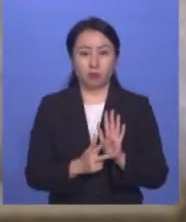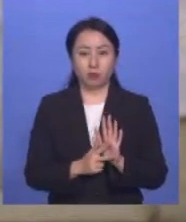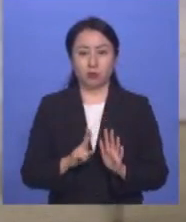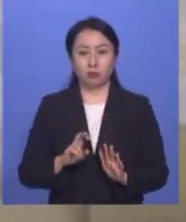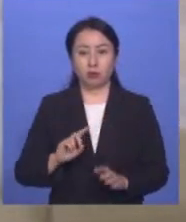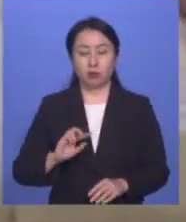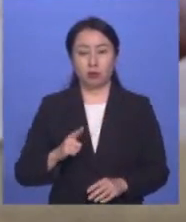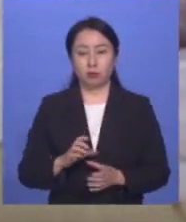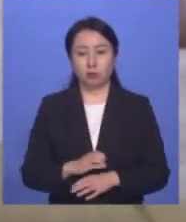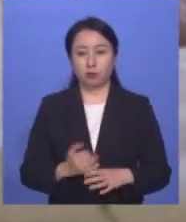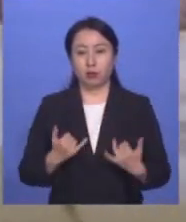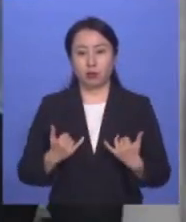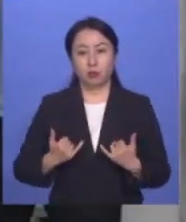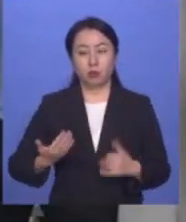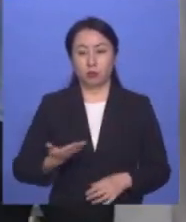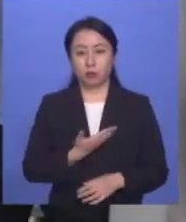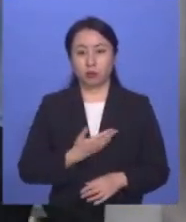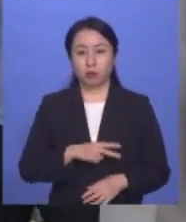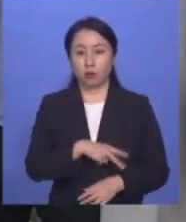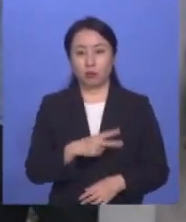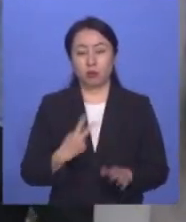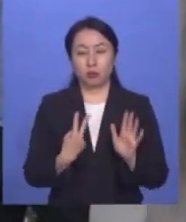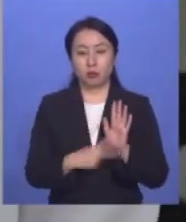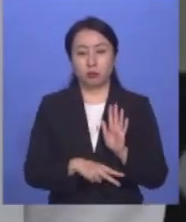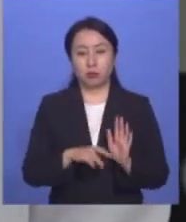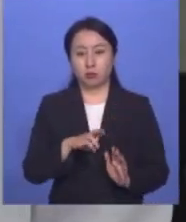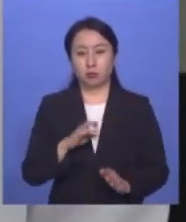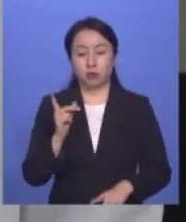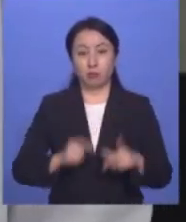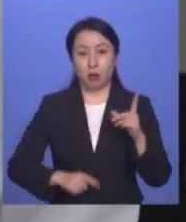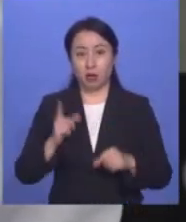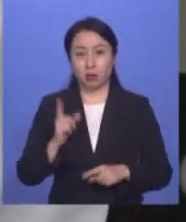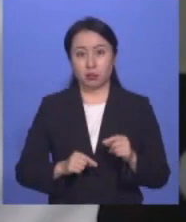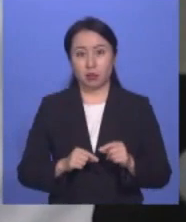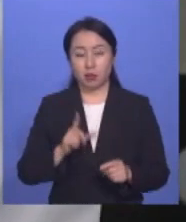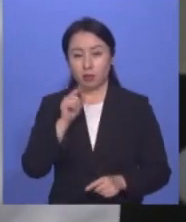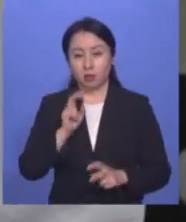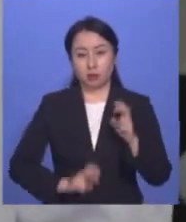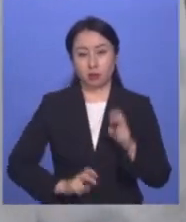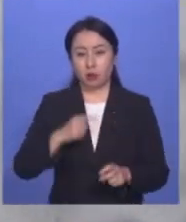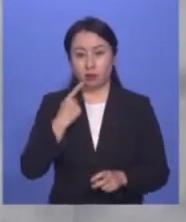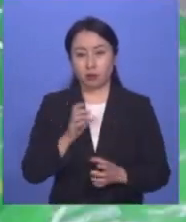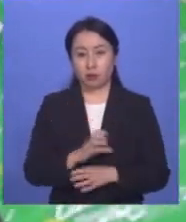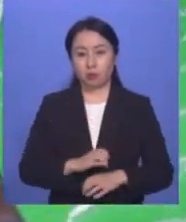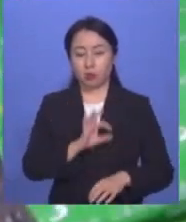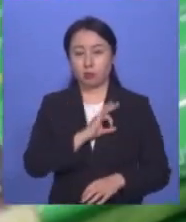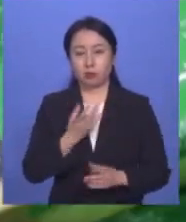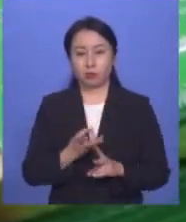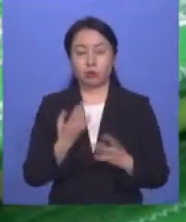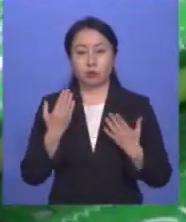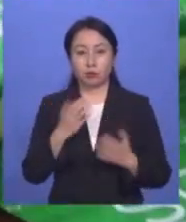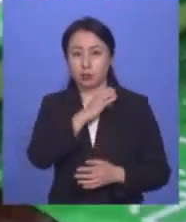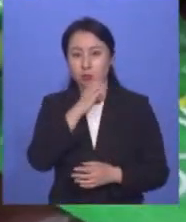После забоя где-то у нас выходит около 70 тонн мяса. На птицефабрике отмечают, что их продукция пользуется большим